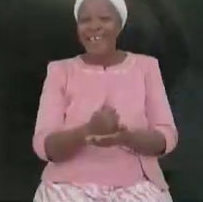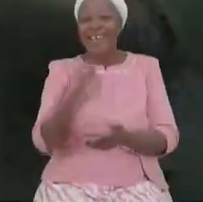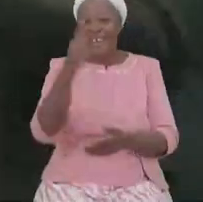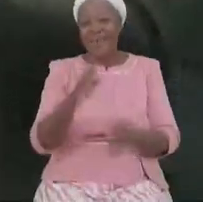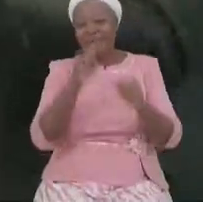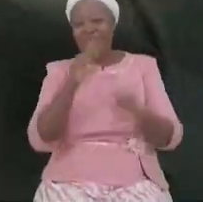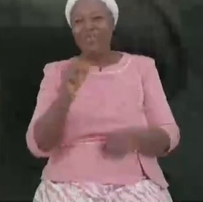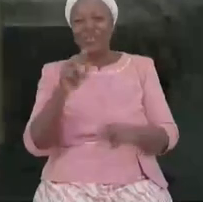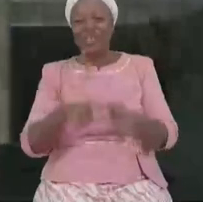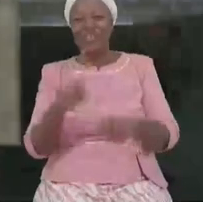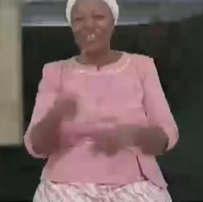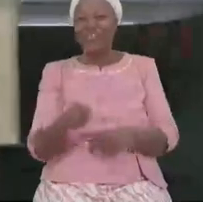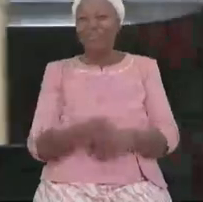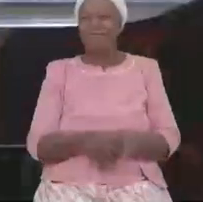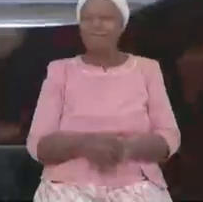asseoir.